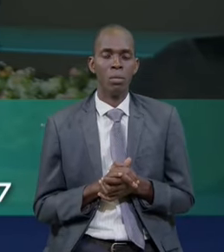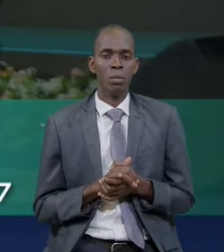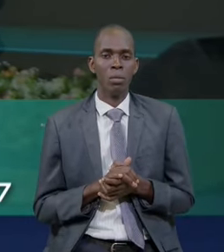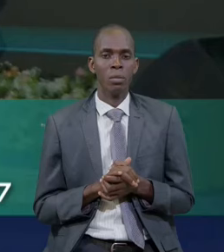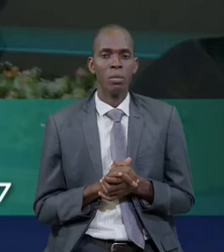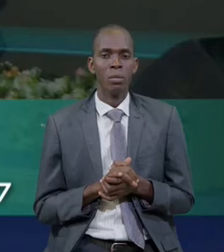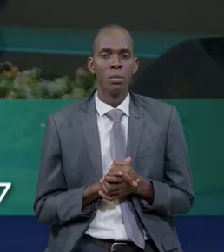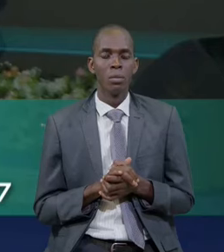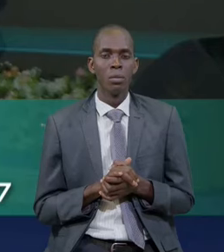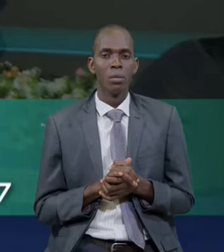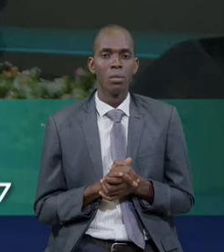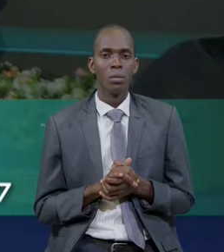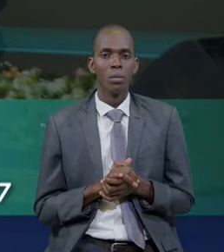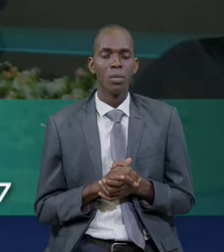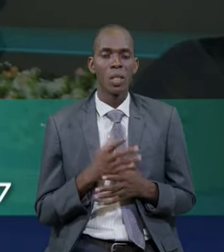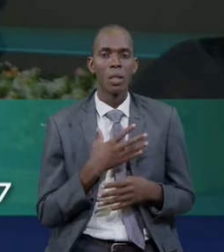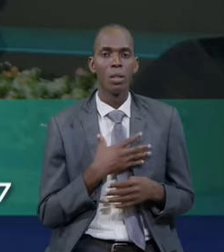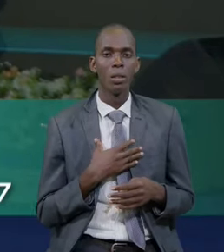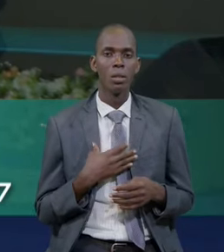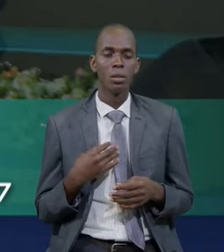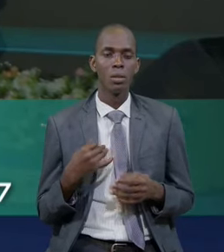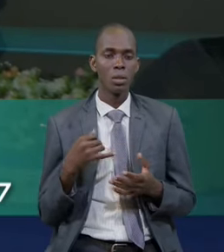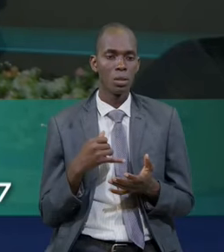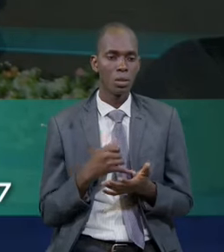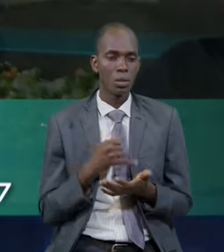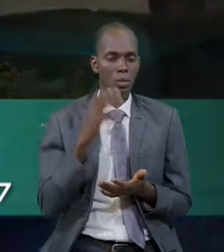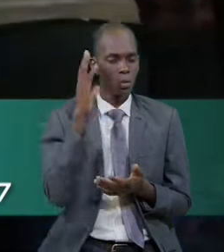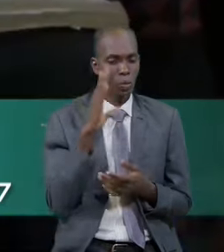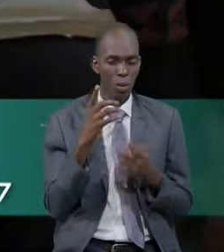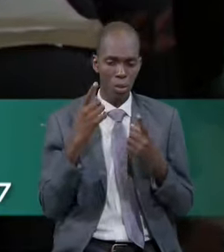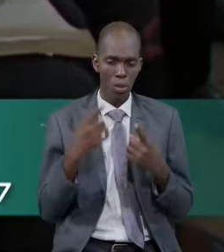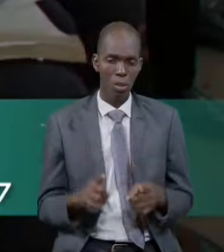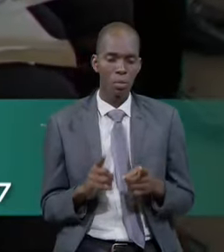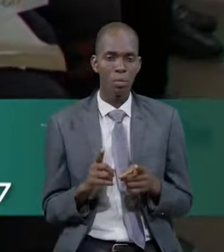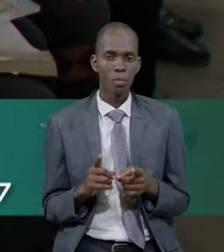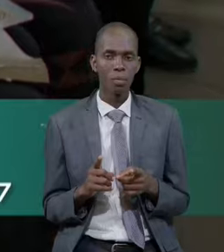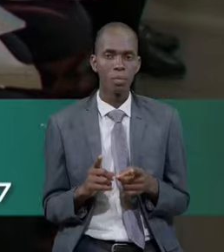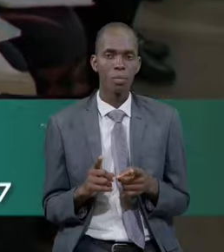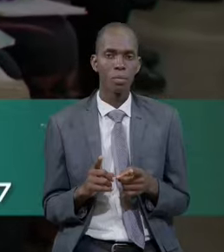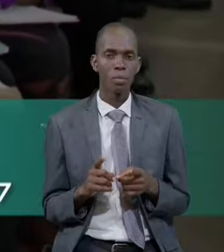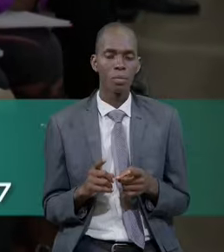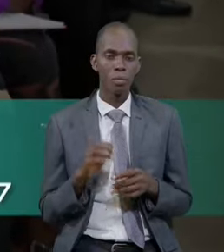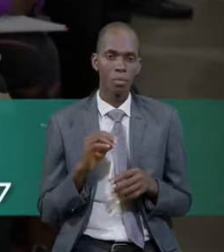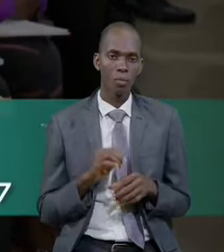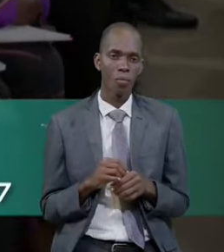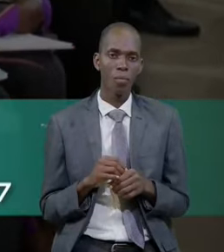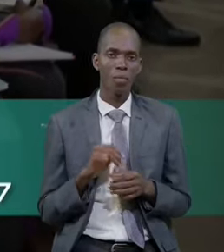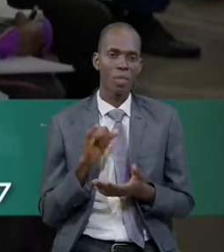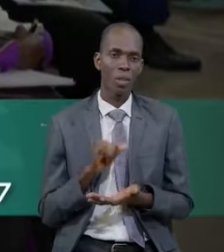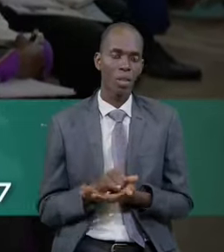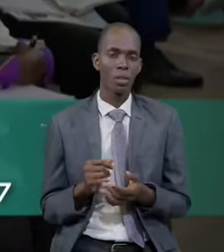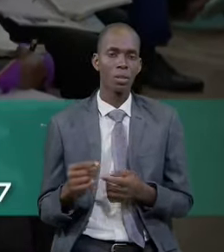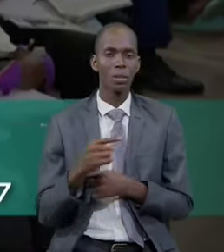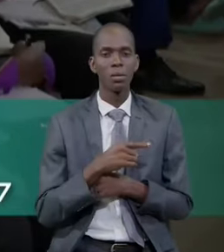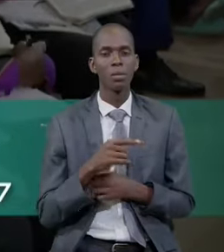verset 27. Ésaïe 10, 27. En ce jour,